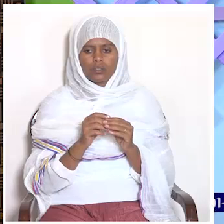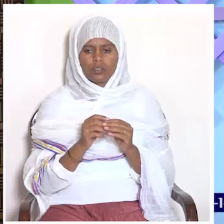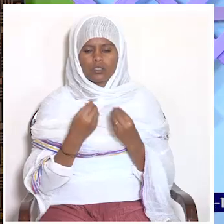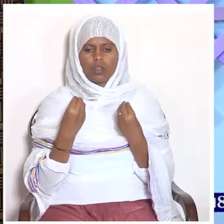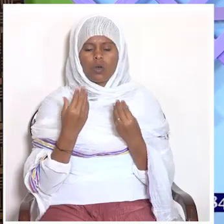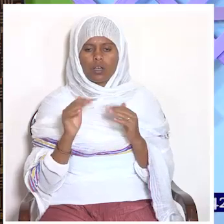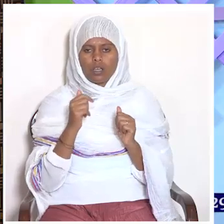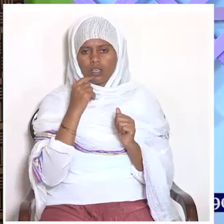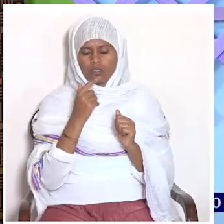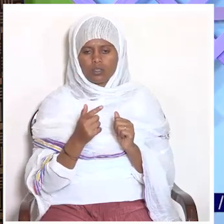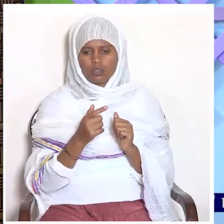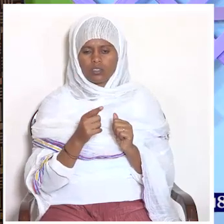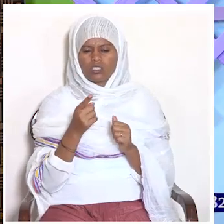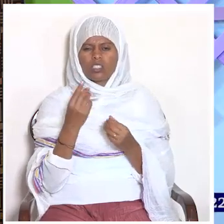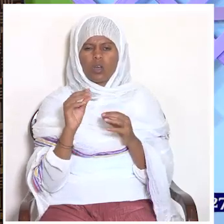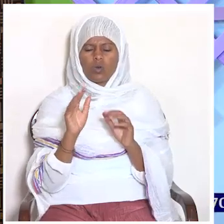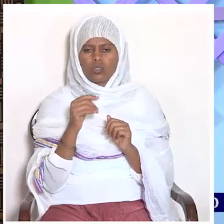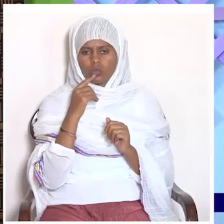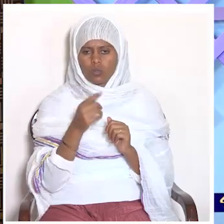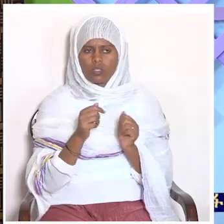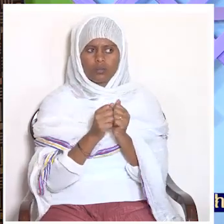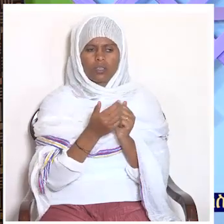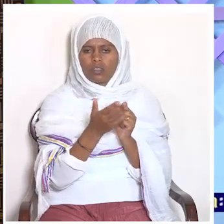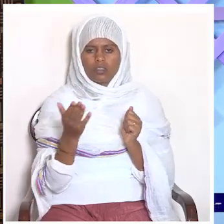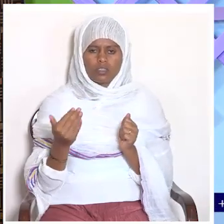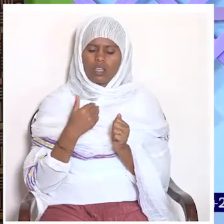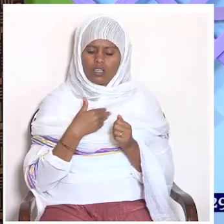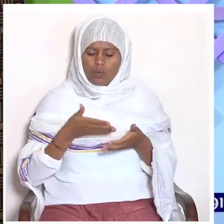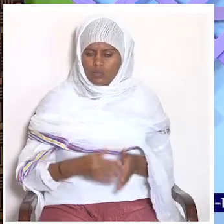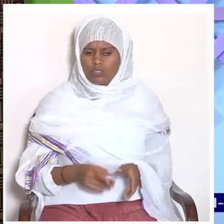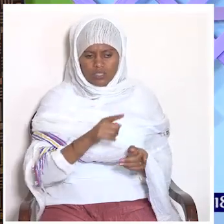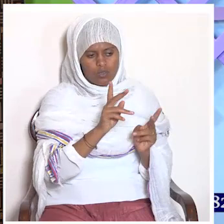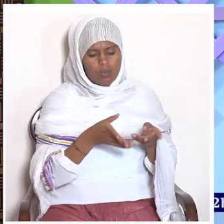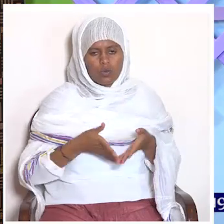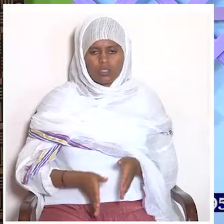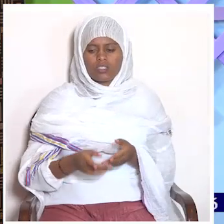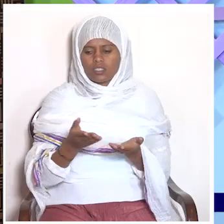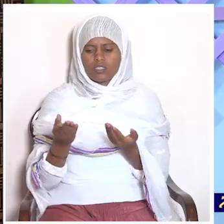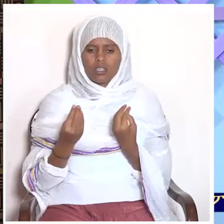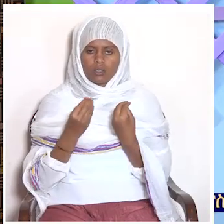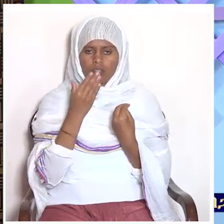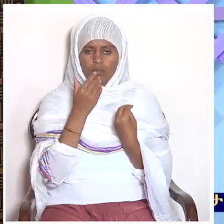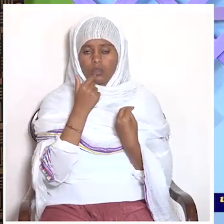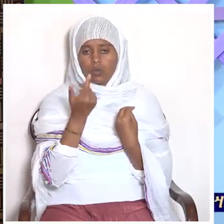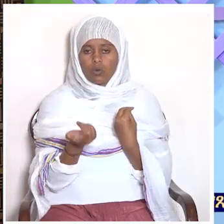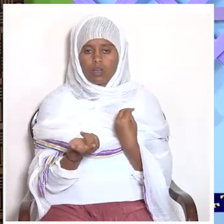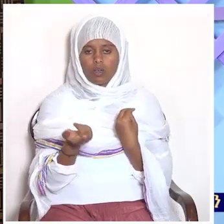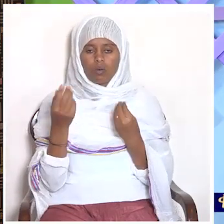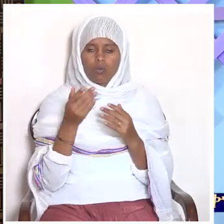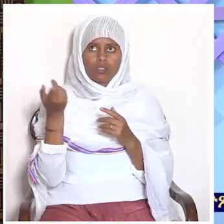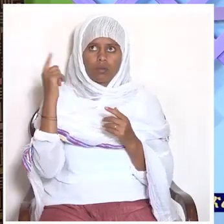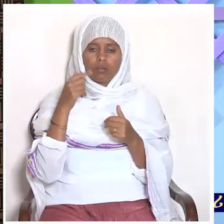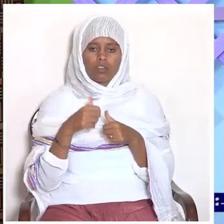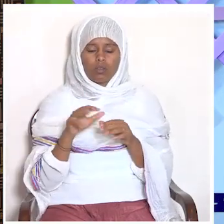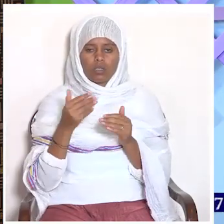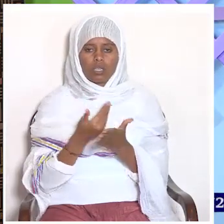እዩ ማለት እዩ። ስለዚ ይህ እንተ ኮንካ ኢላቶ እዚ እንታይ ክኸውን እዩ በላ እሞ ኣነ ምኻን ንስኽ ምኻን እንታይ ክኸውን እዩ ስለ ዝበላ